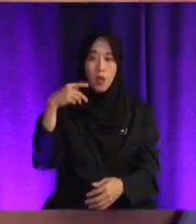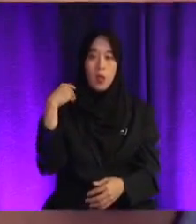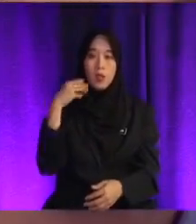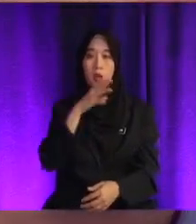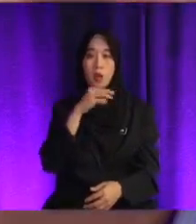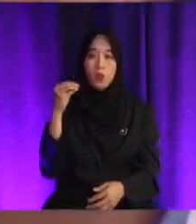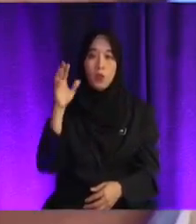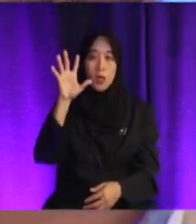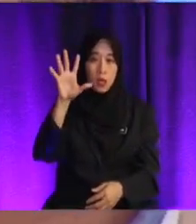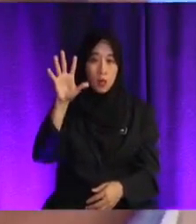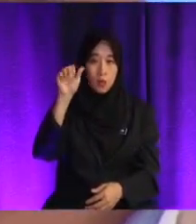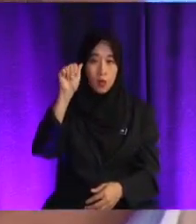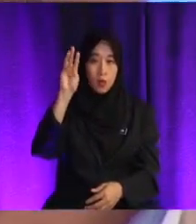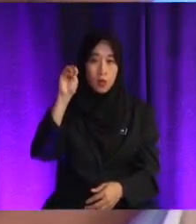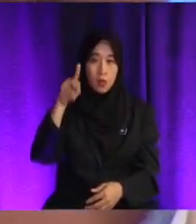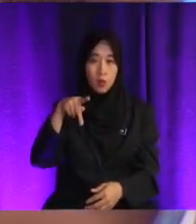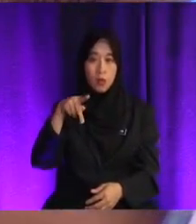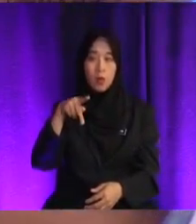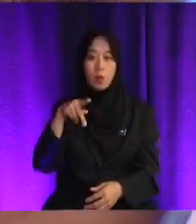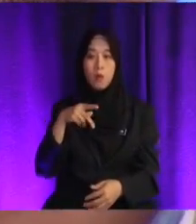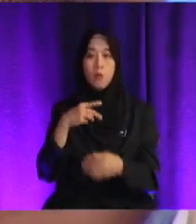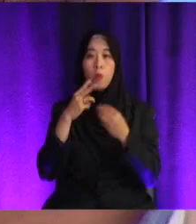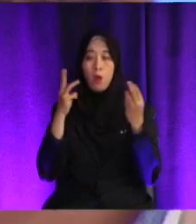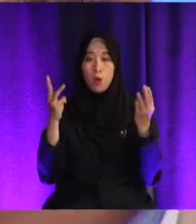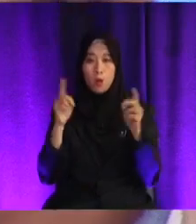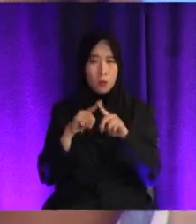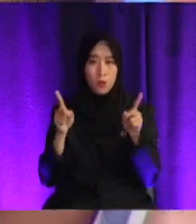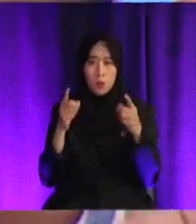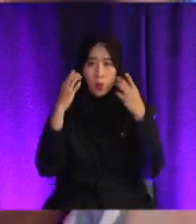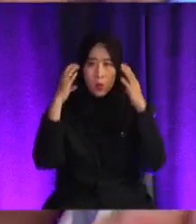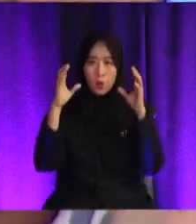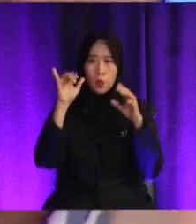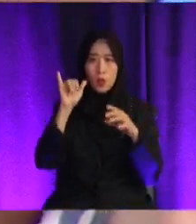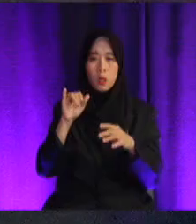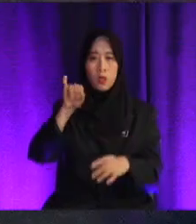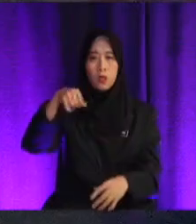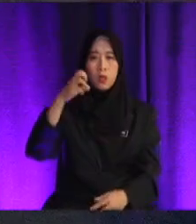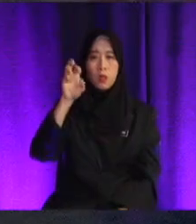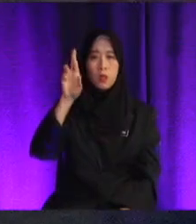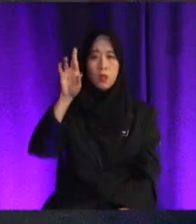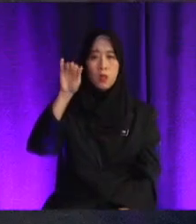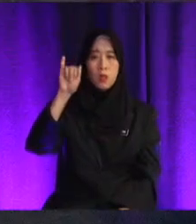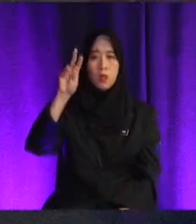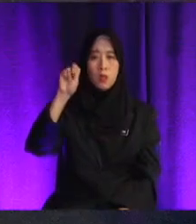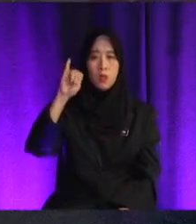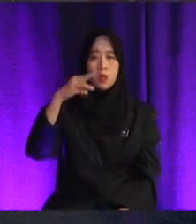juga 5 ampere. Wah, tapi cikgu, yang jernih tu, saya tunjukkan kepada